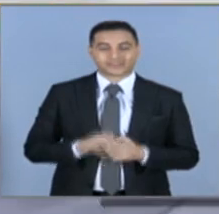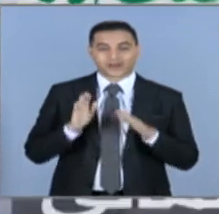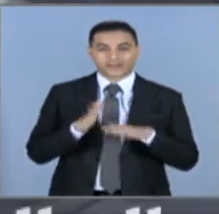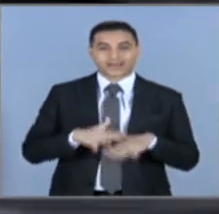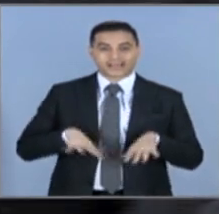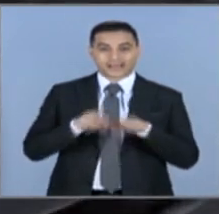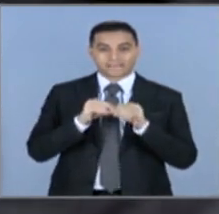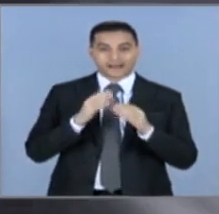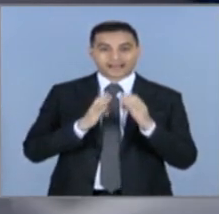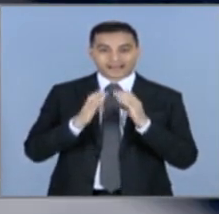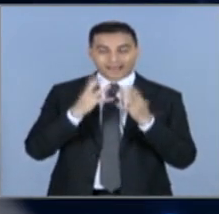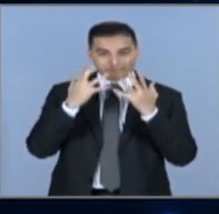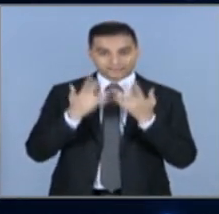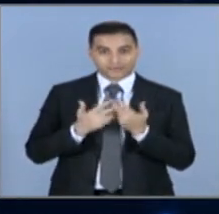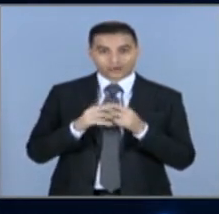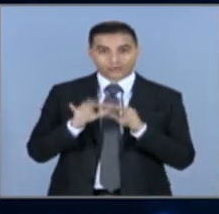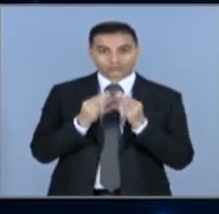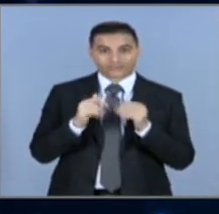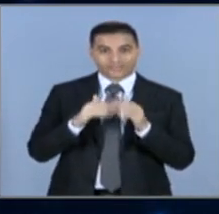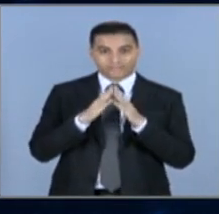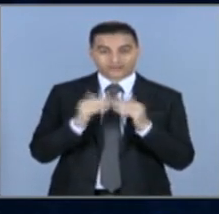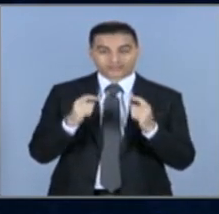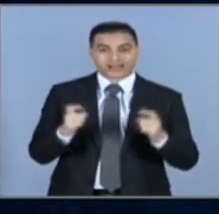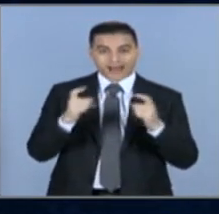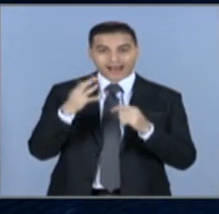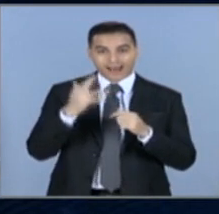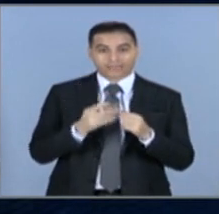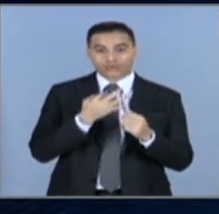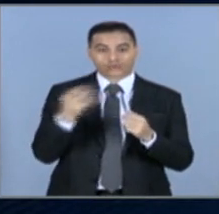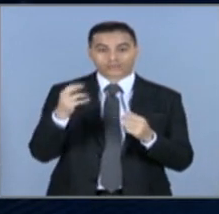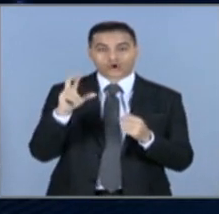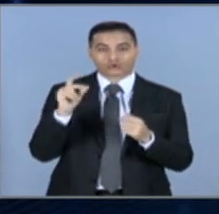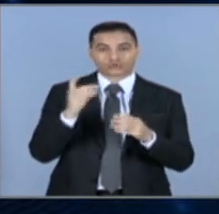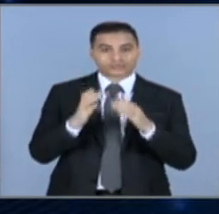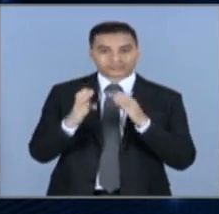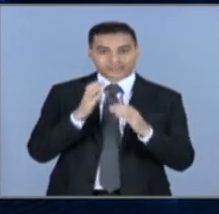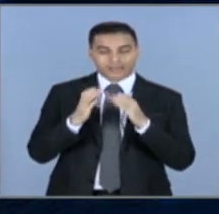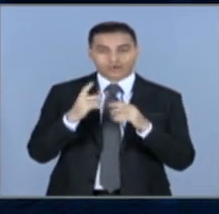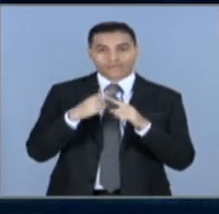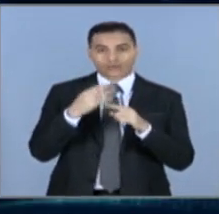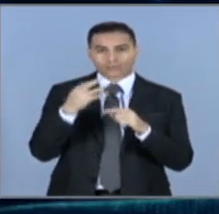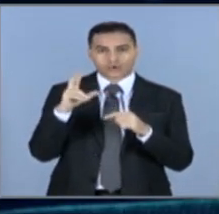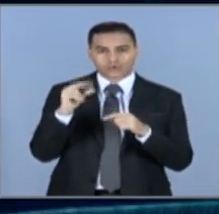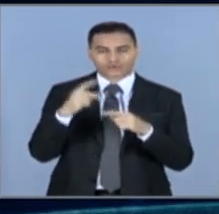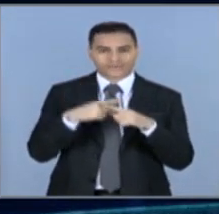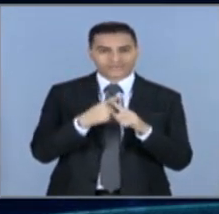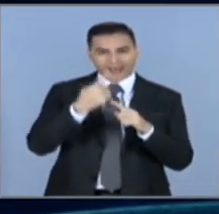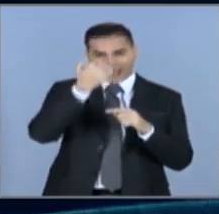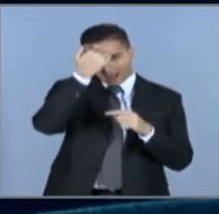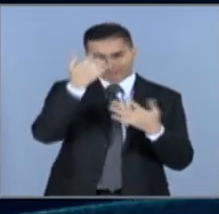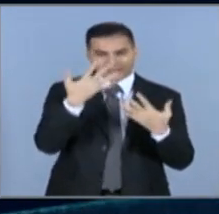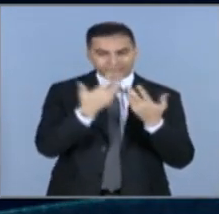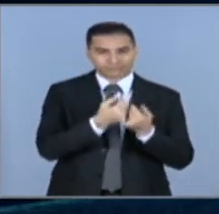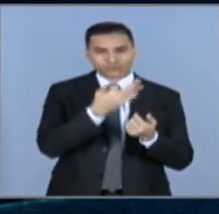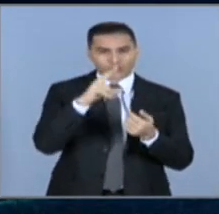وبكده يبقى إجمالي النقط اللي حصلت عليها عائلات مصر في حلقة النهاردة 320 نقطة، وكل نقطة بألف جنيه